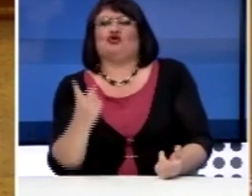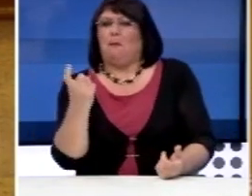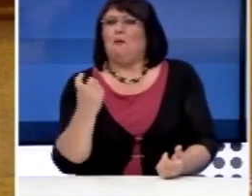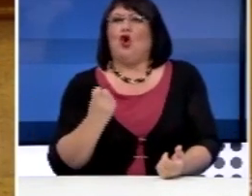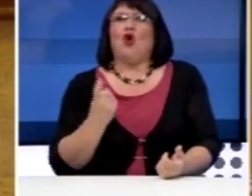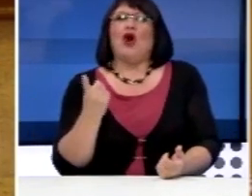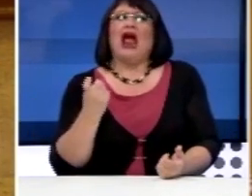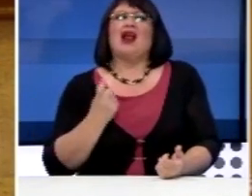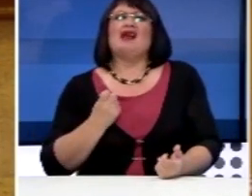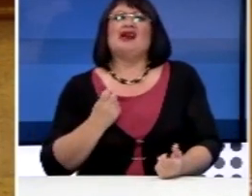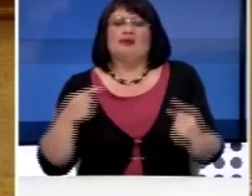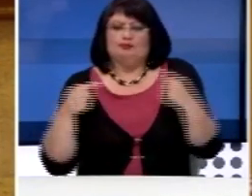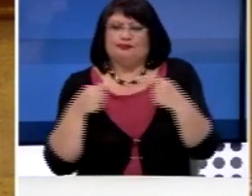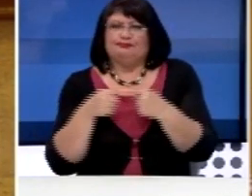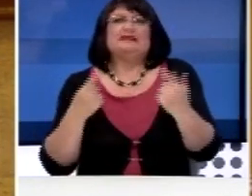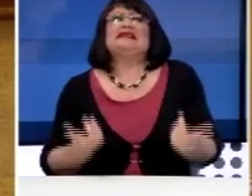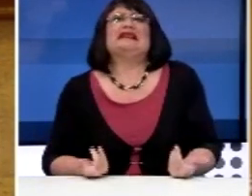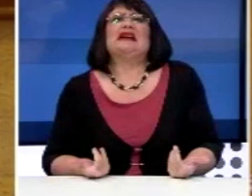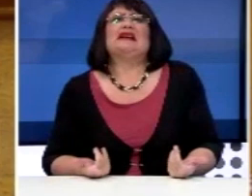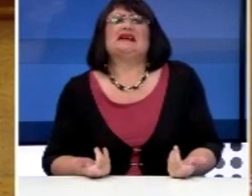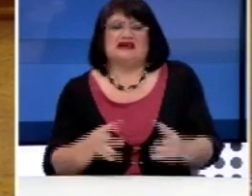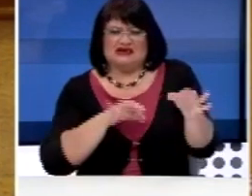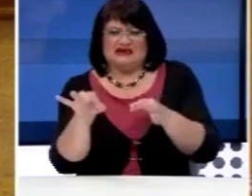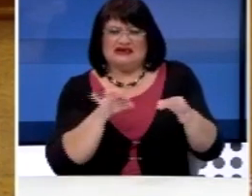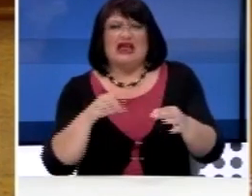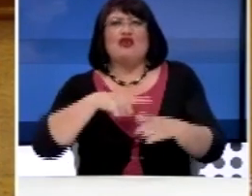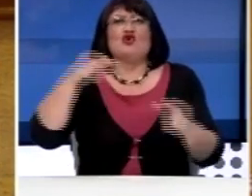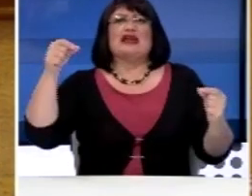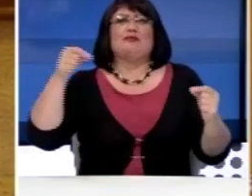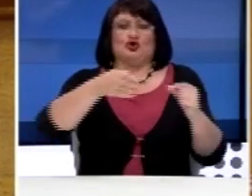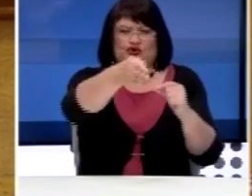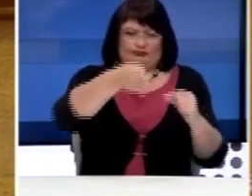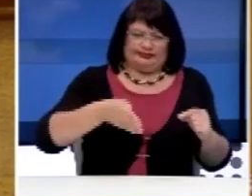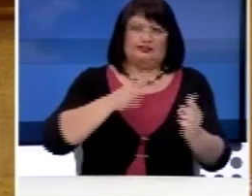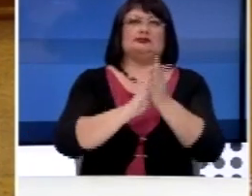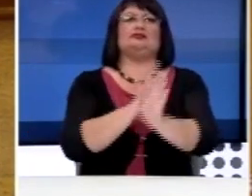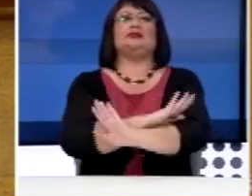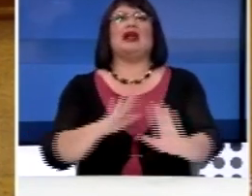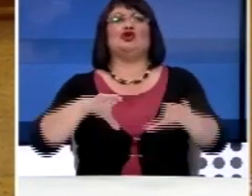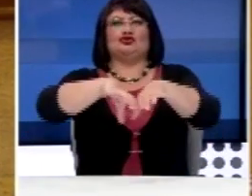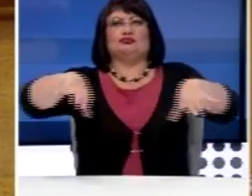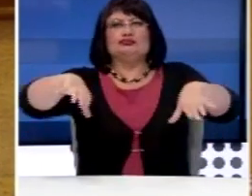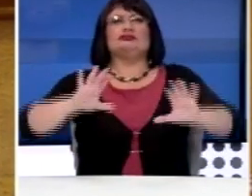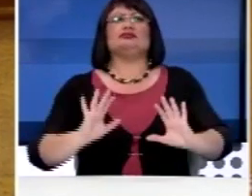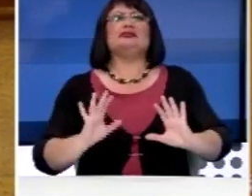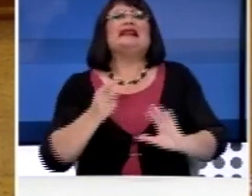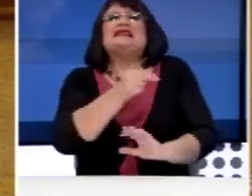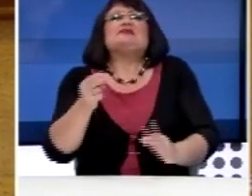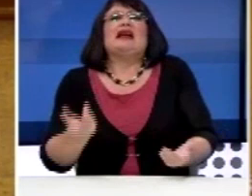προκλητική κλιμάκωση ενταγμένη στα σχέδια για διχοτόμηση της Κύπρου, τι είναι? Κυρίες και